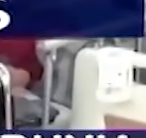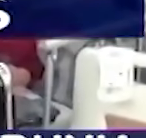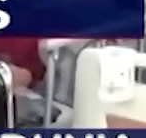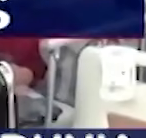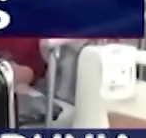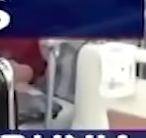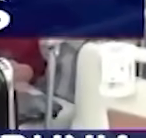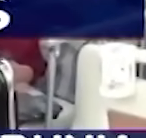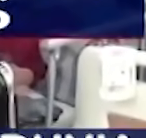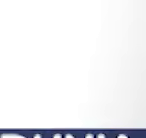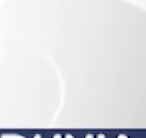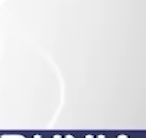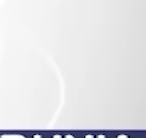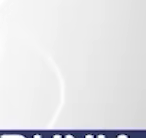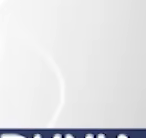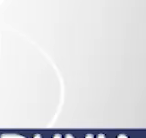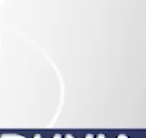40.427 kasus.